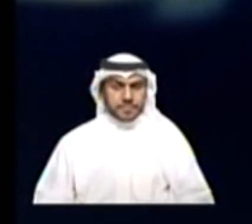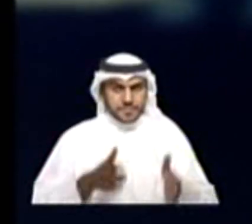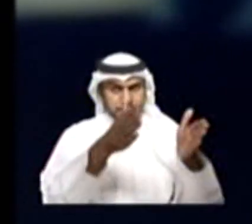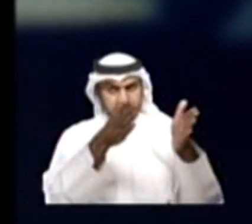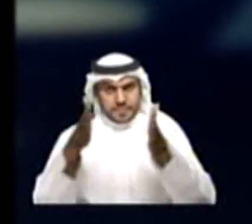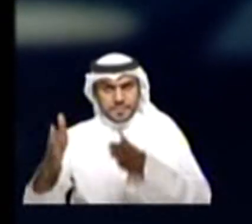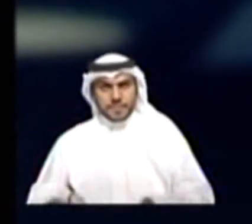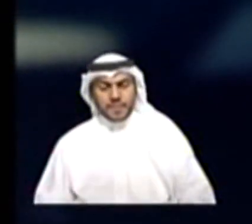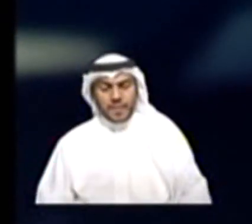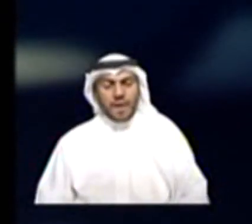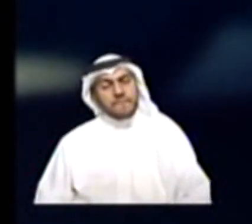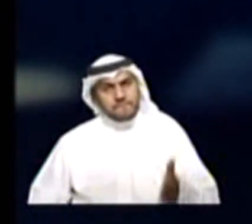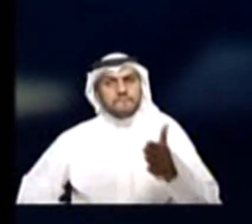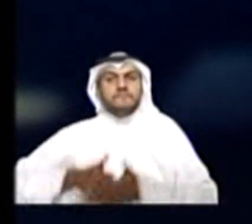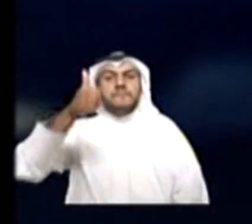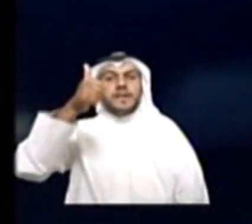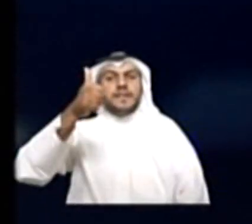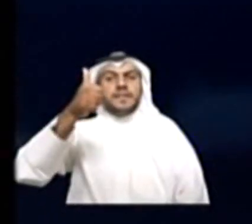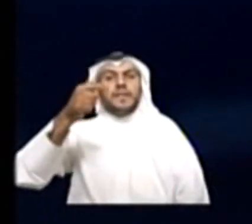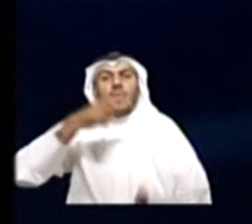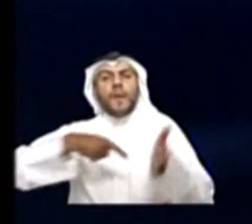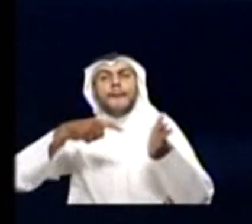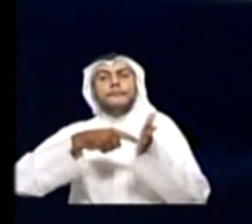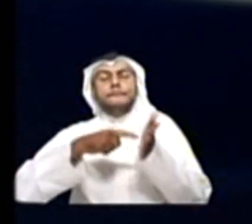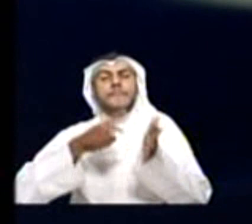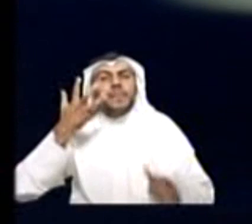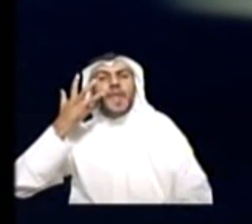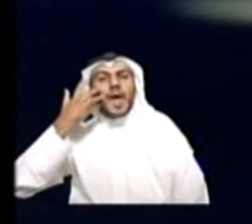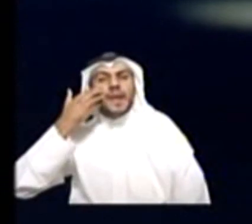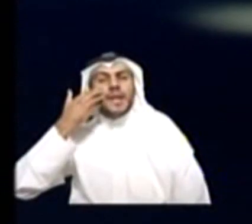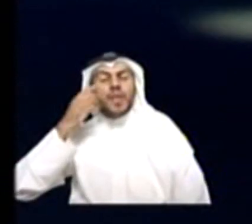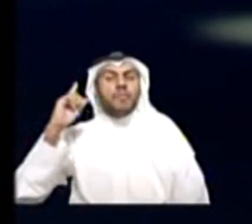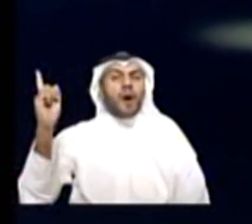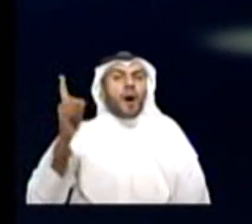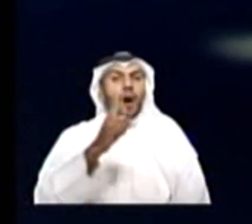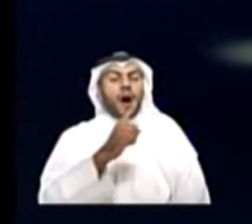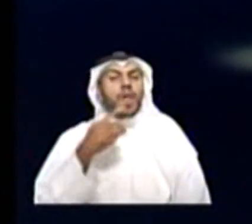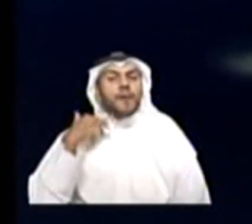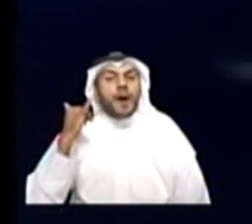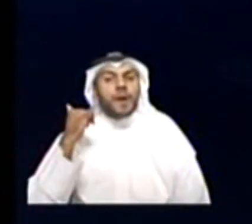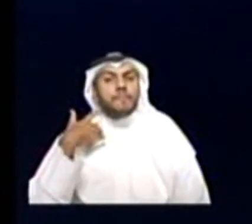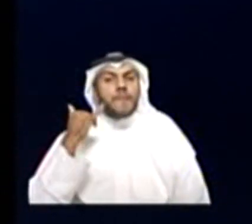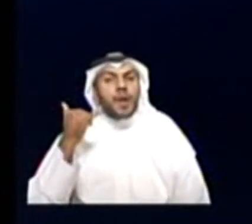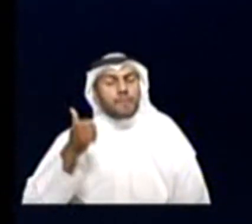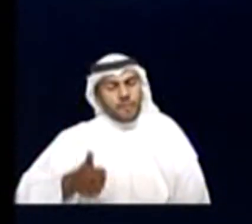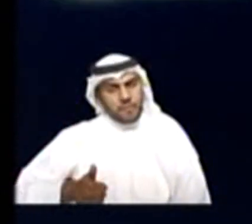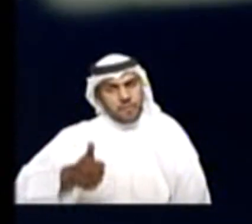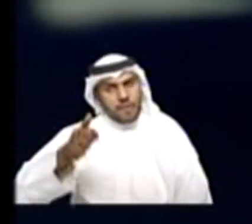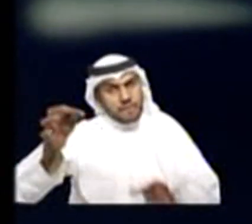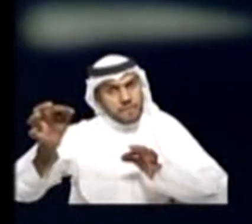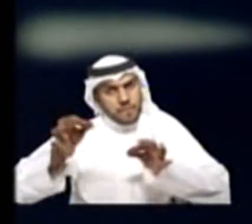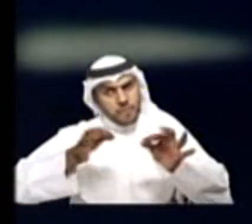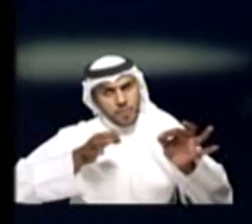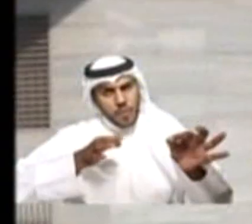فاز مركز الشيخ عبد الله سالم الثقافي اليوم بجائزة مؤسسة المباني العالمية كأفضل مشروع هندسي عن فئة المرافق العامة